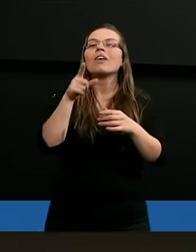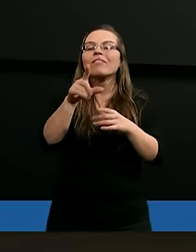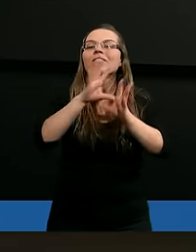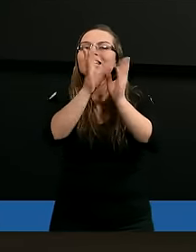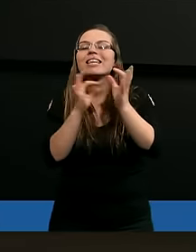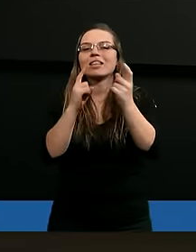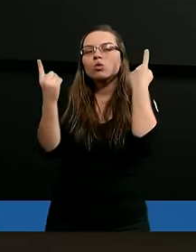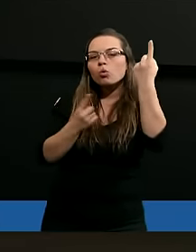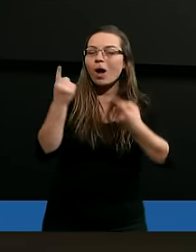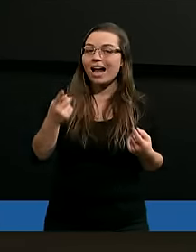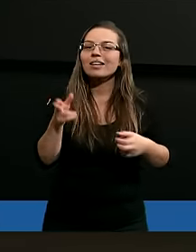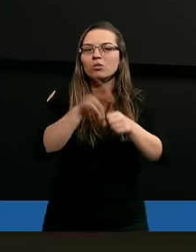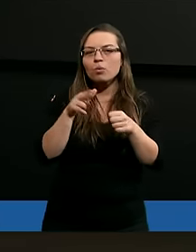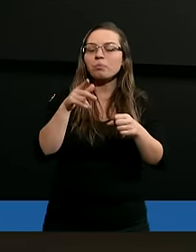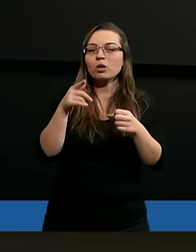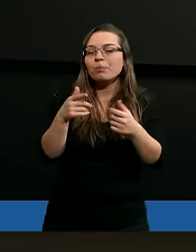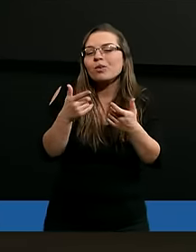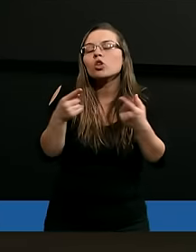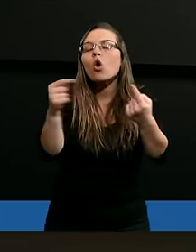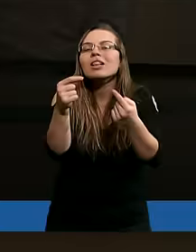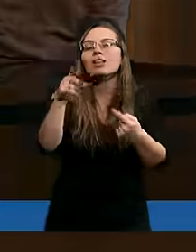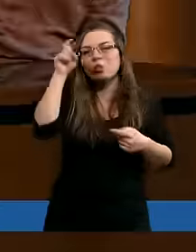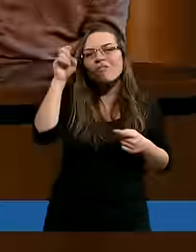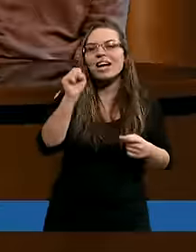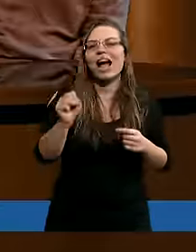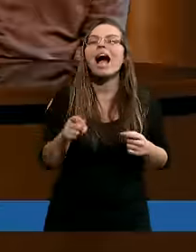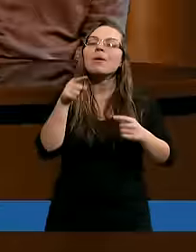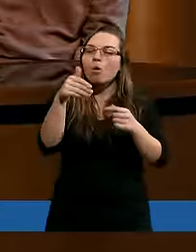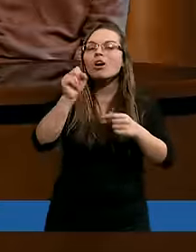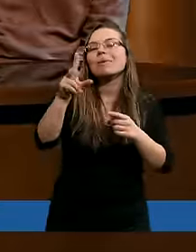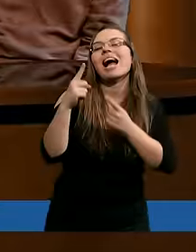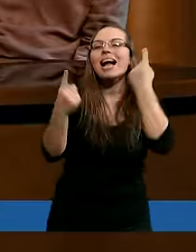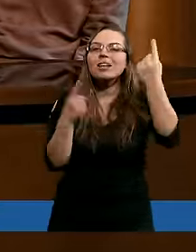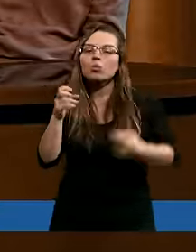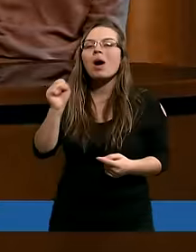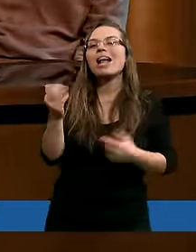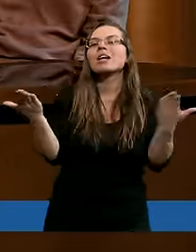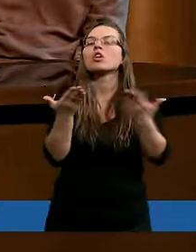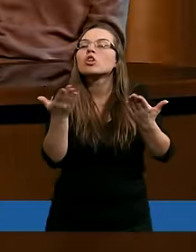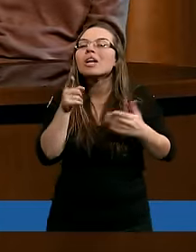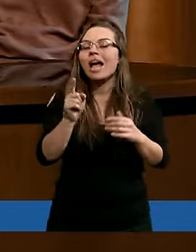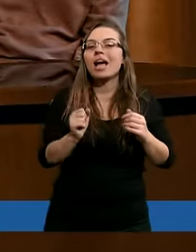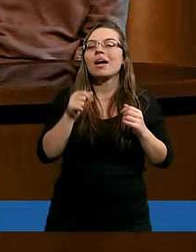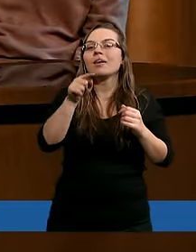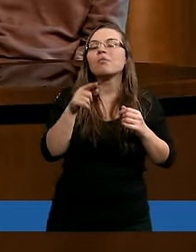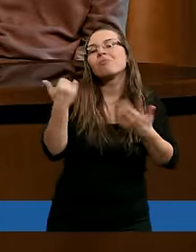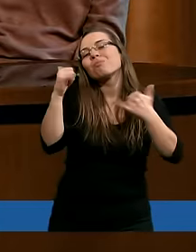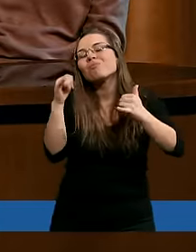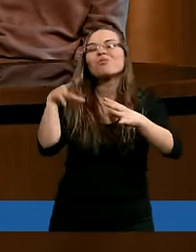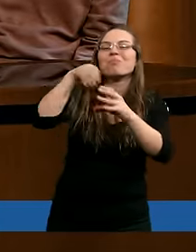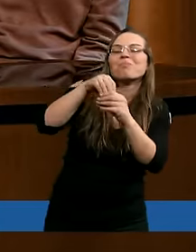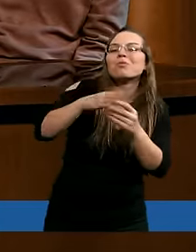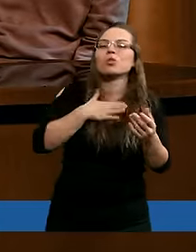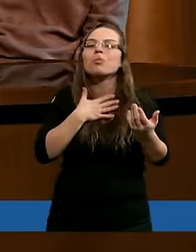się w sytuację drugiego człowieka. Może jednak być taka sytuacja, że człowiek mimo tego, że spadają na niego